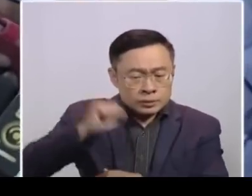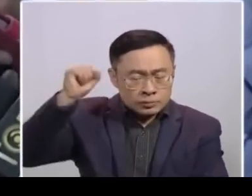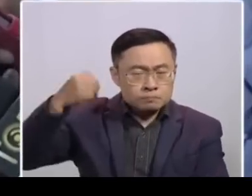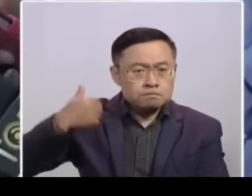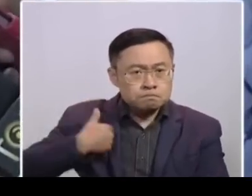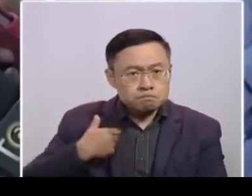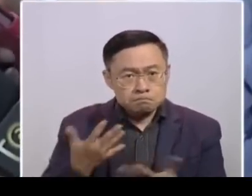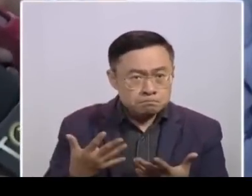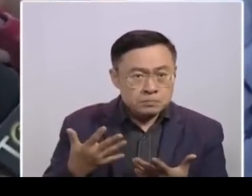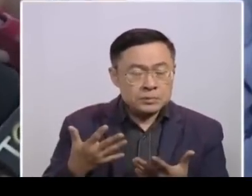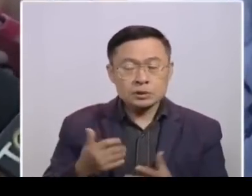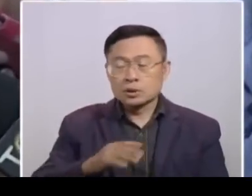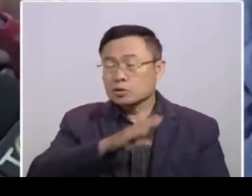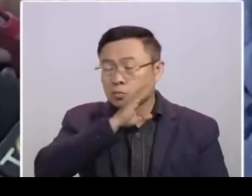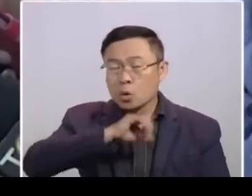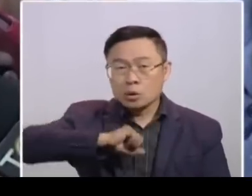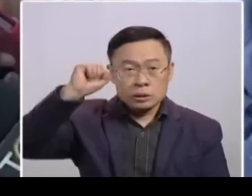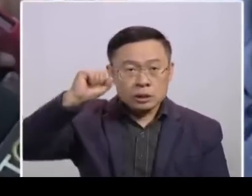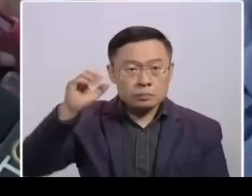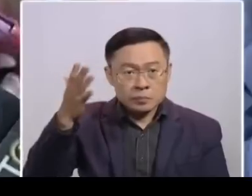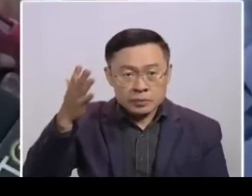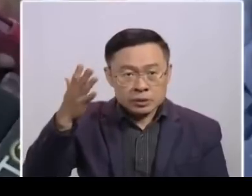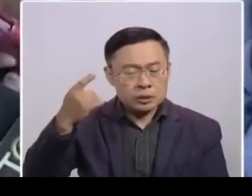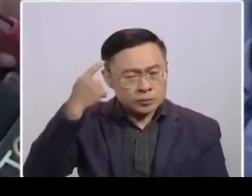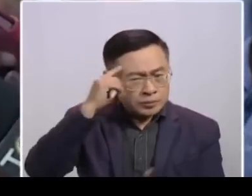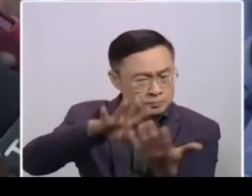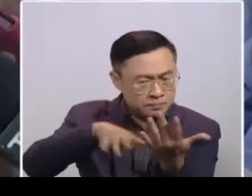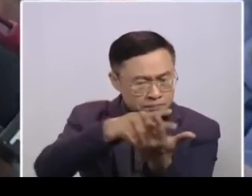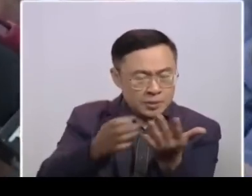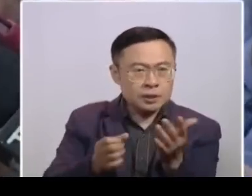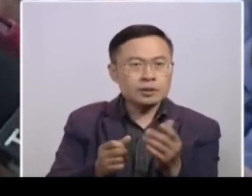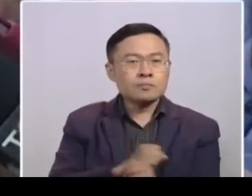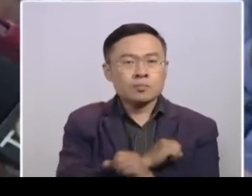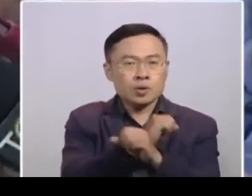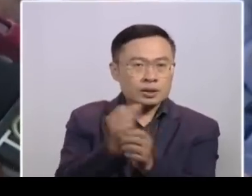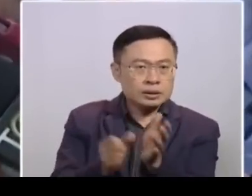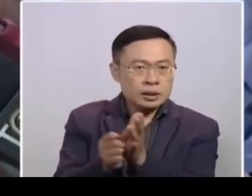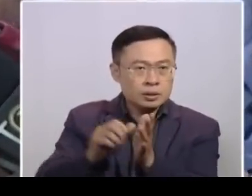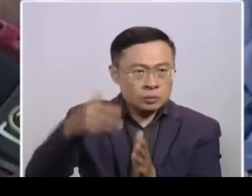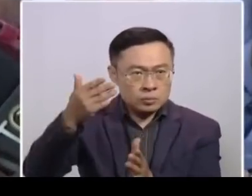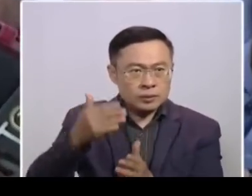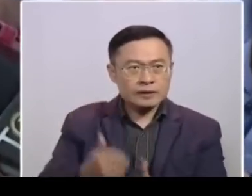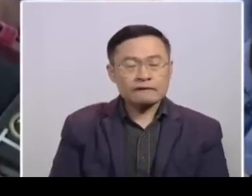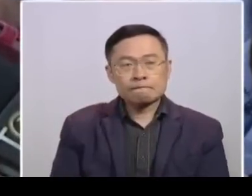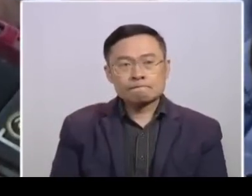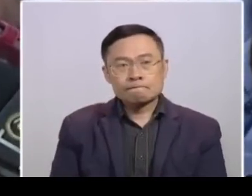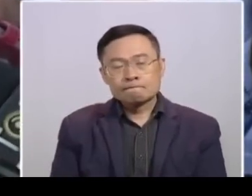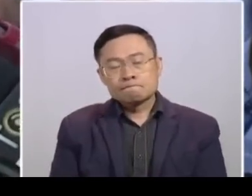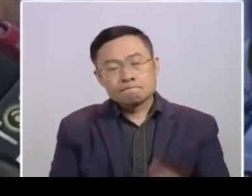ยังไม่คิดครับ ในหลักการที่จะเอาชนะนี่มีก้าวไกลอยู่ด้วยใช่ไหมครับ